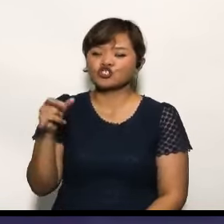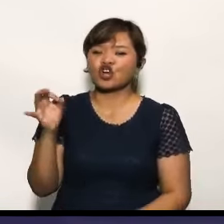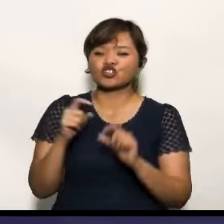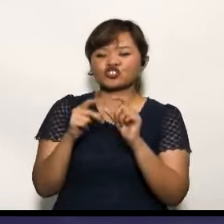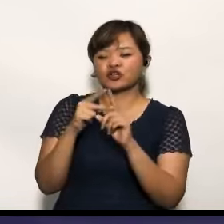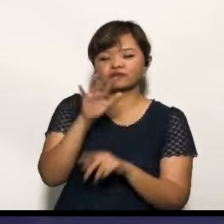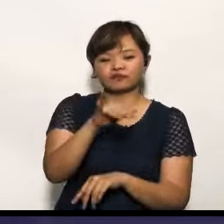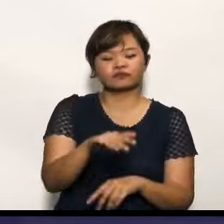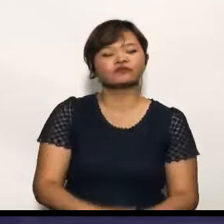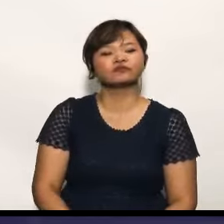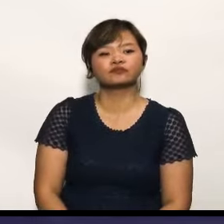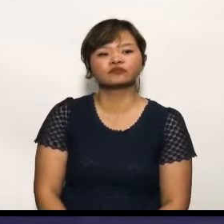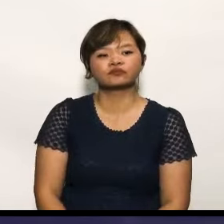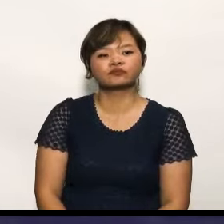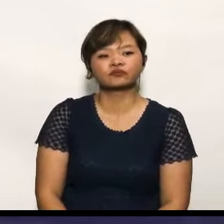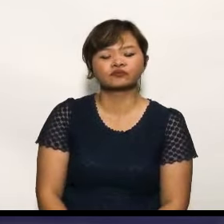Josh,